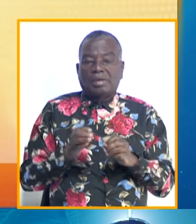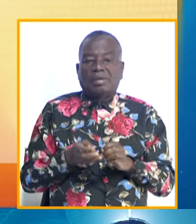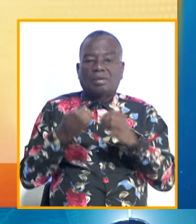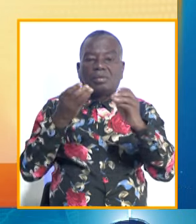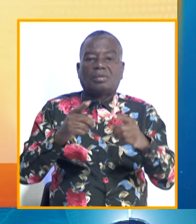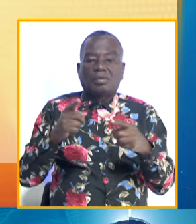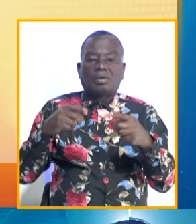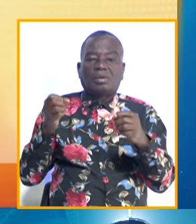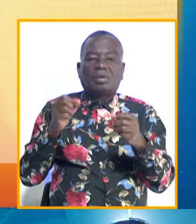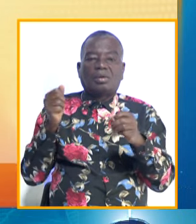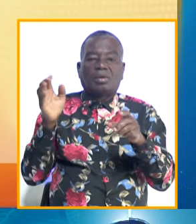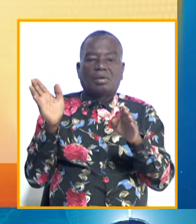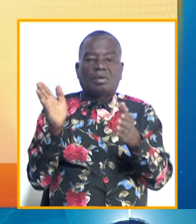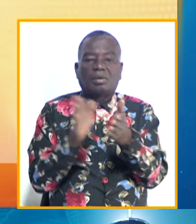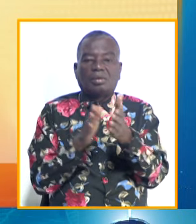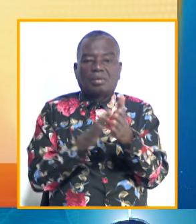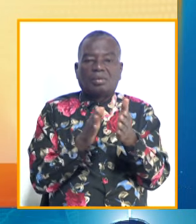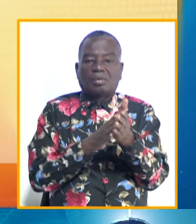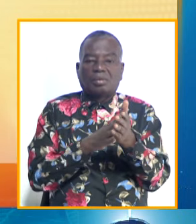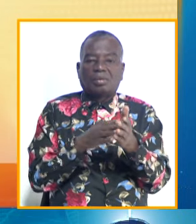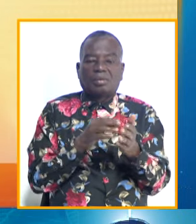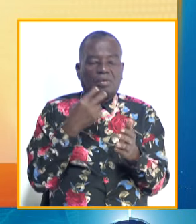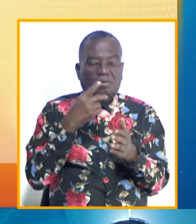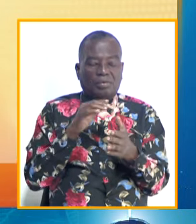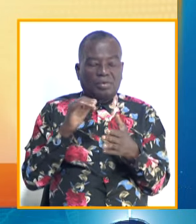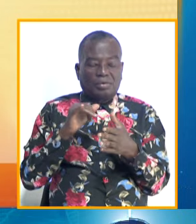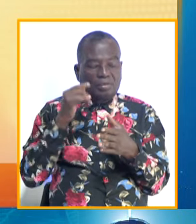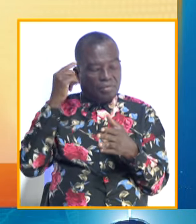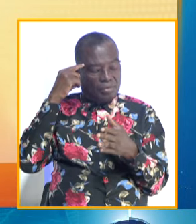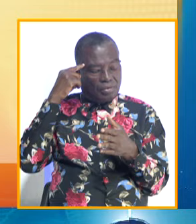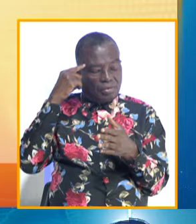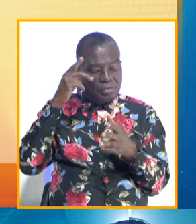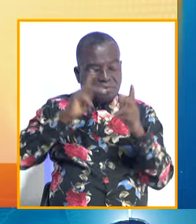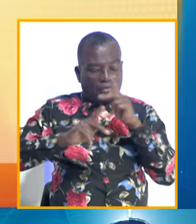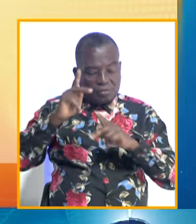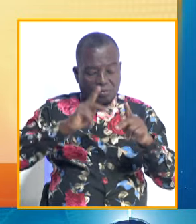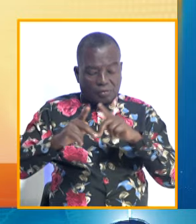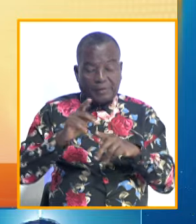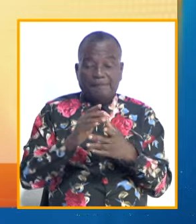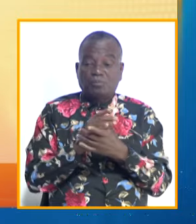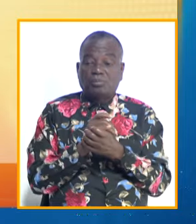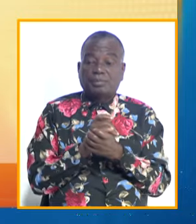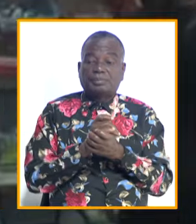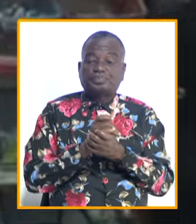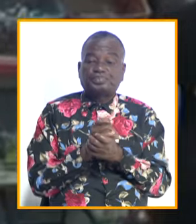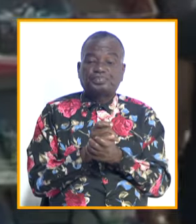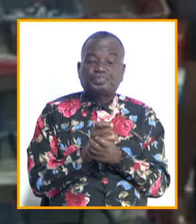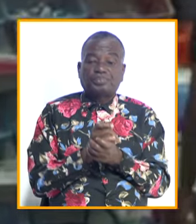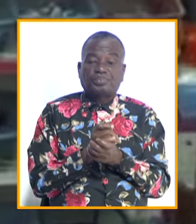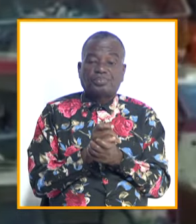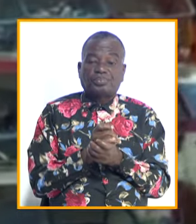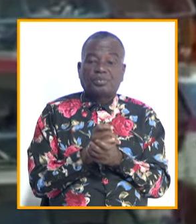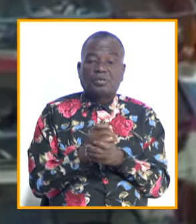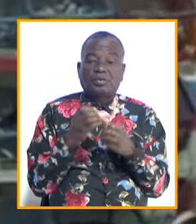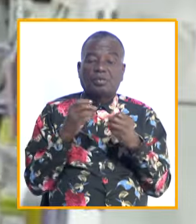et cantine scolaire. Voyons ce qu'en pensent les populations dans cet élément de l'Orgoriti et Kader Sogodogo. Pour